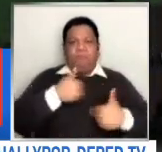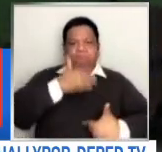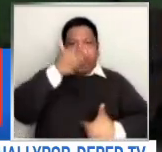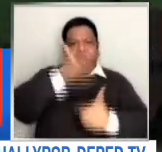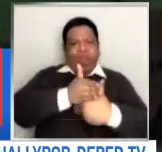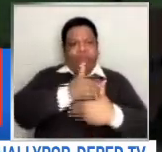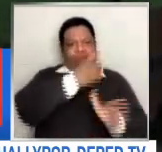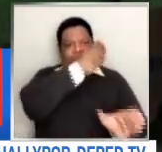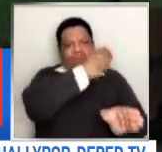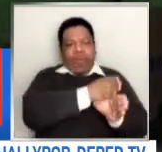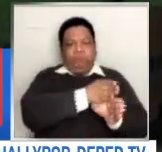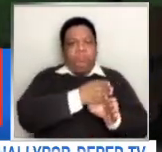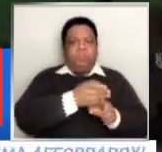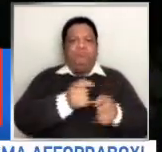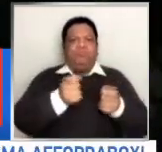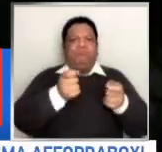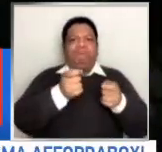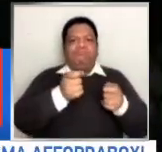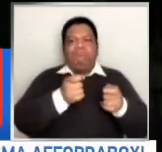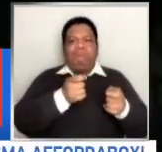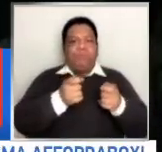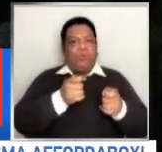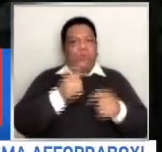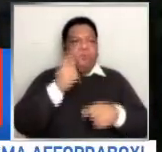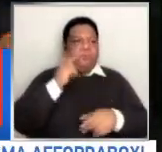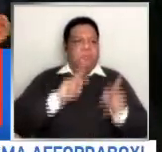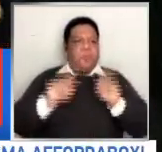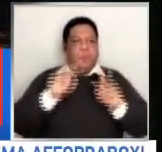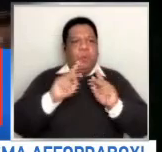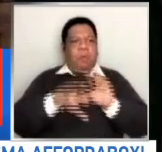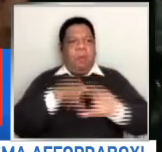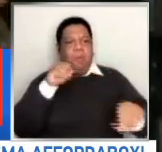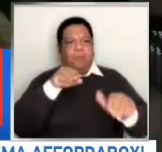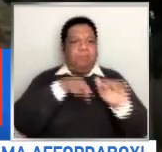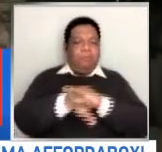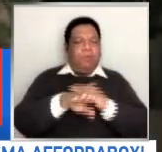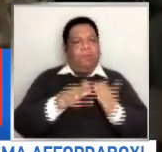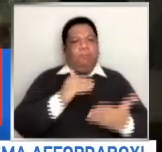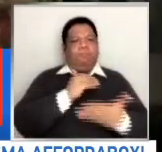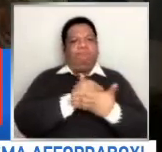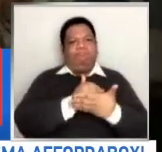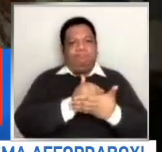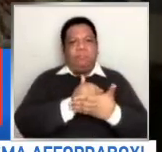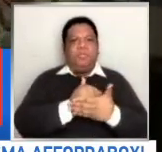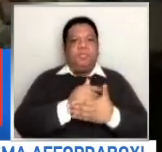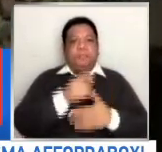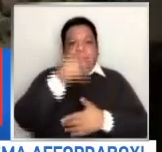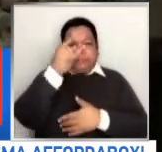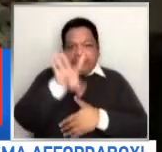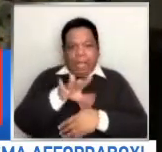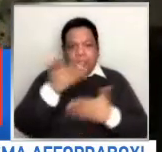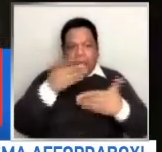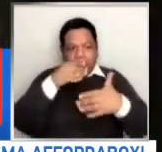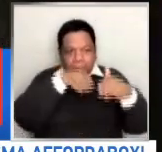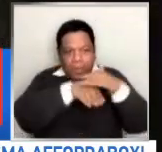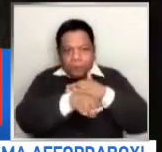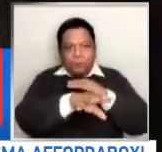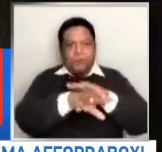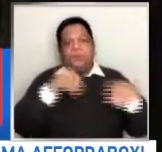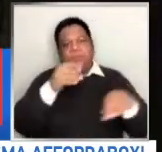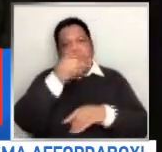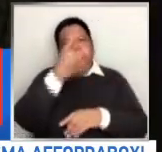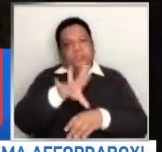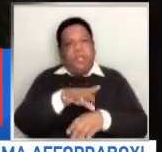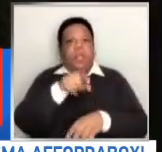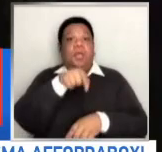ang dikontroladong paglalabas-masok ng mga residente. Iisa lang ang kanilang entry at exit point kung saan mga authorized